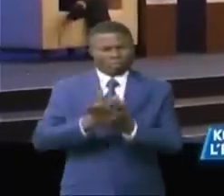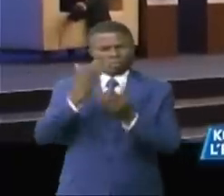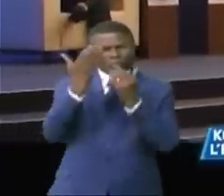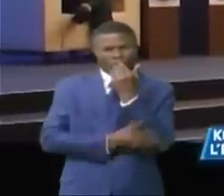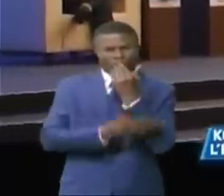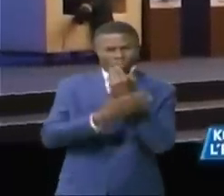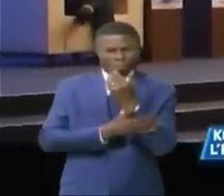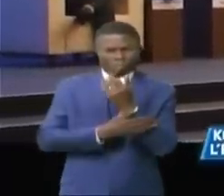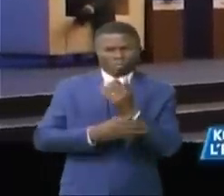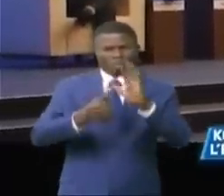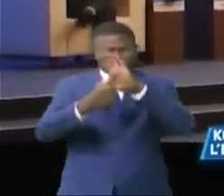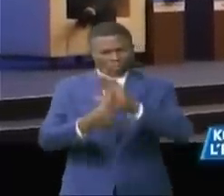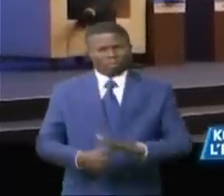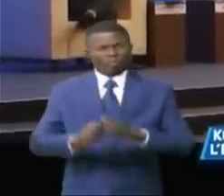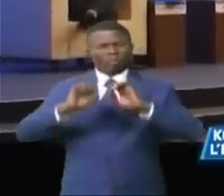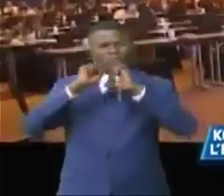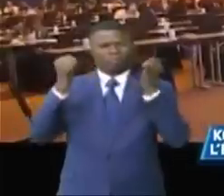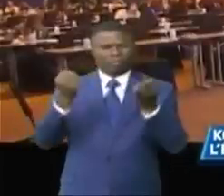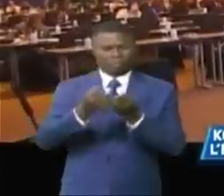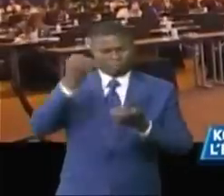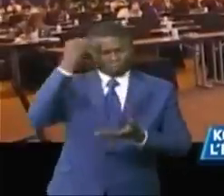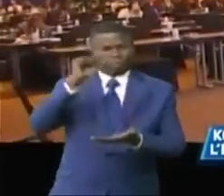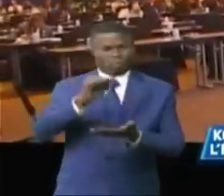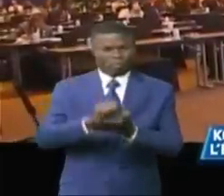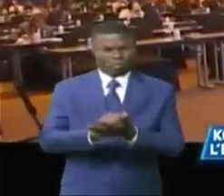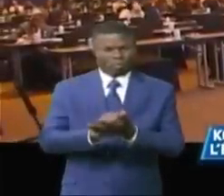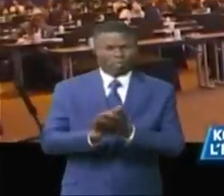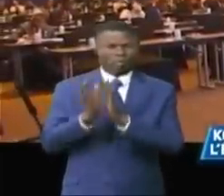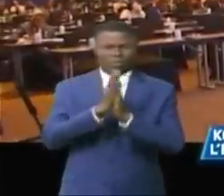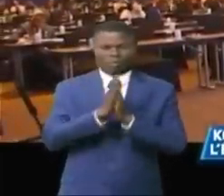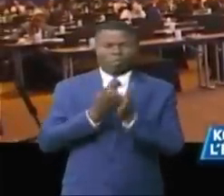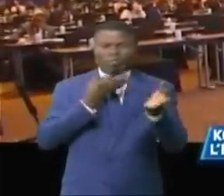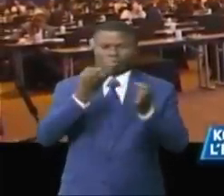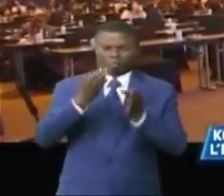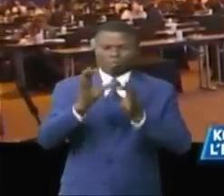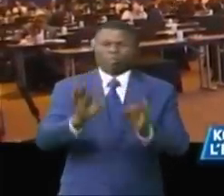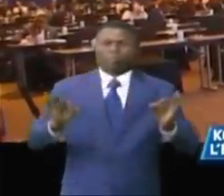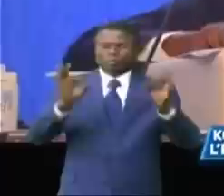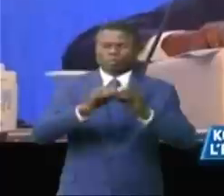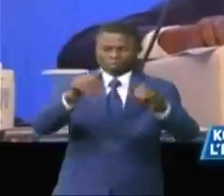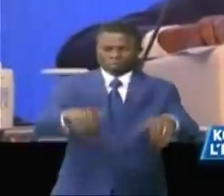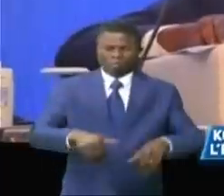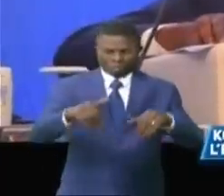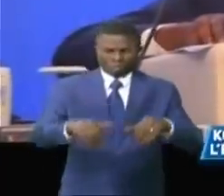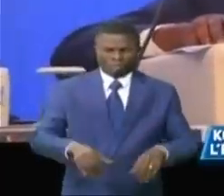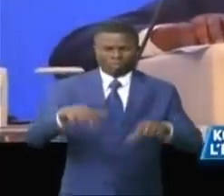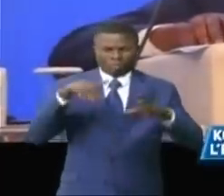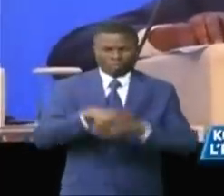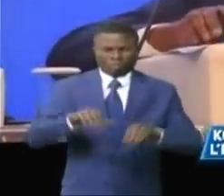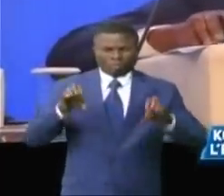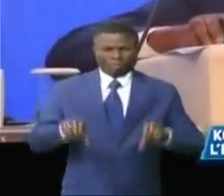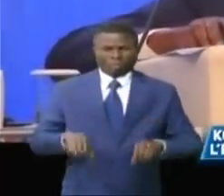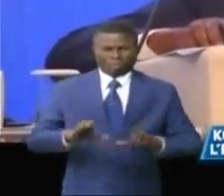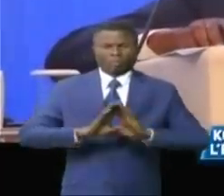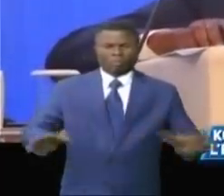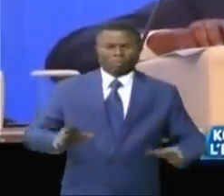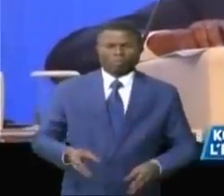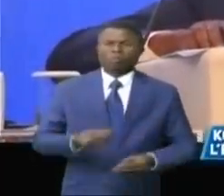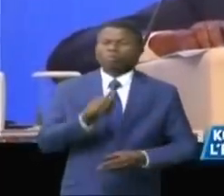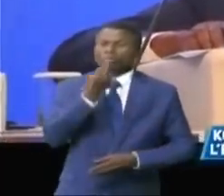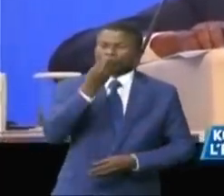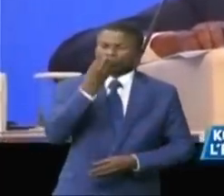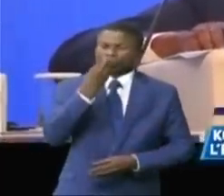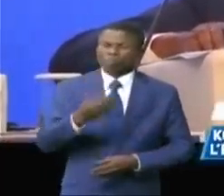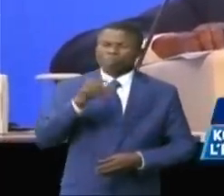les inégalités sociales. C'est dans ce cadre qu'il a évoqué les potentiels agricoles qu'offre la RDC, capable de nourrir plus de